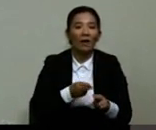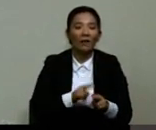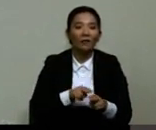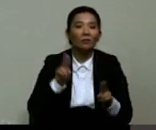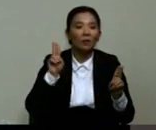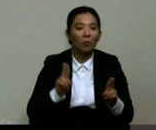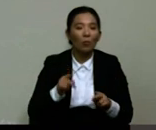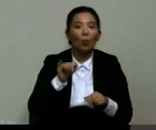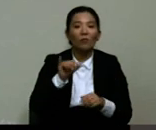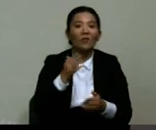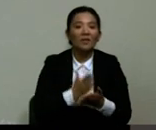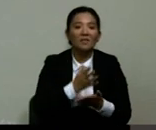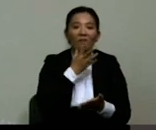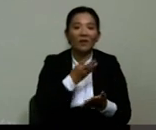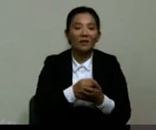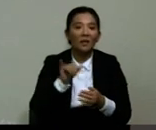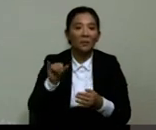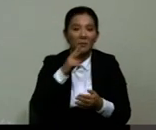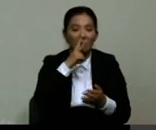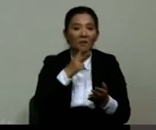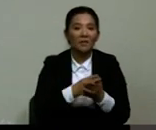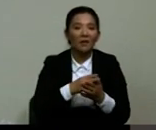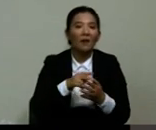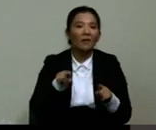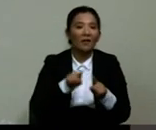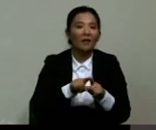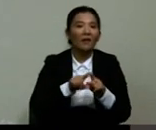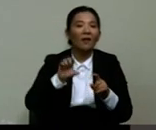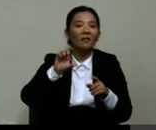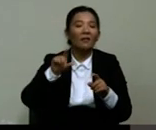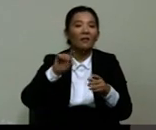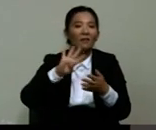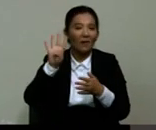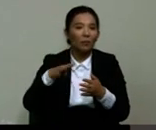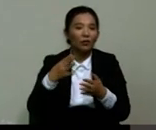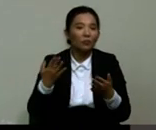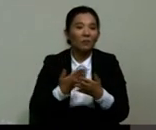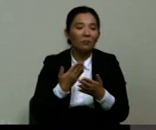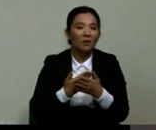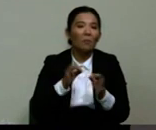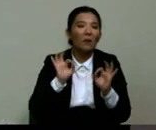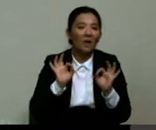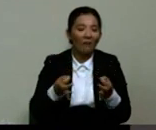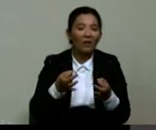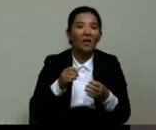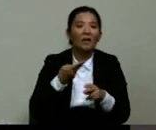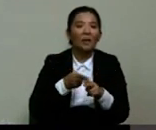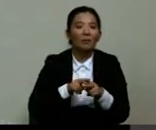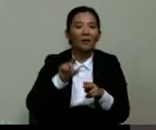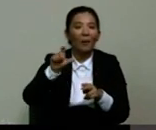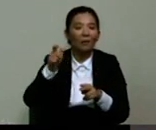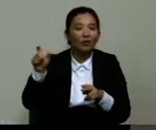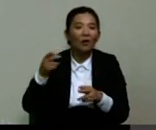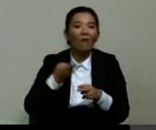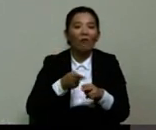шаблон. У него есть вот такие, посмотрите, таблички. И мы должны правильно расположить эти таблички